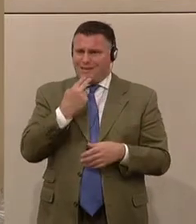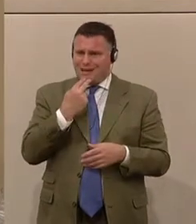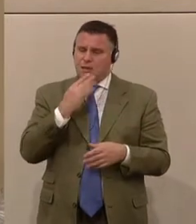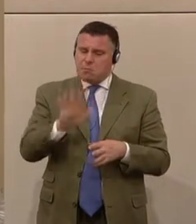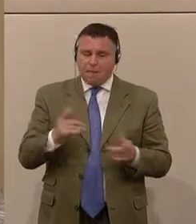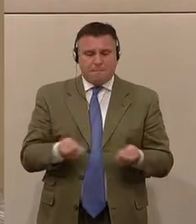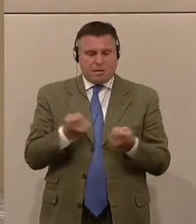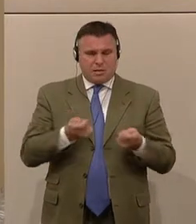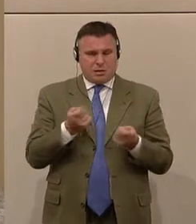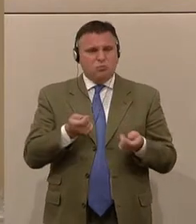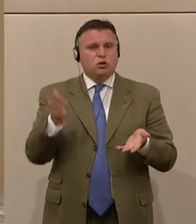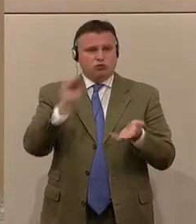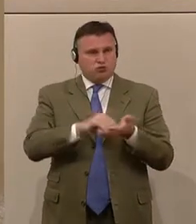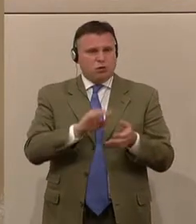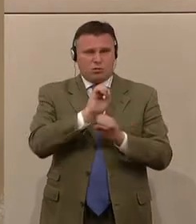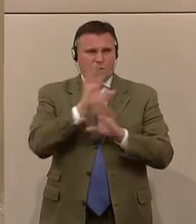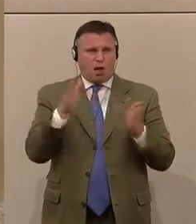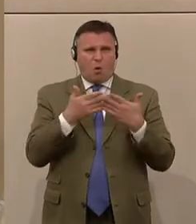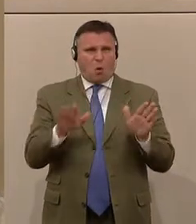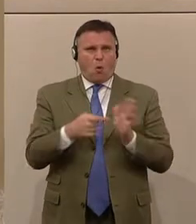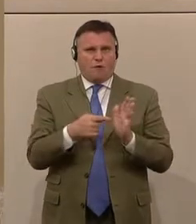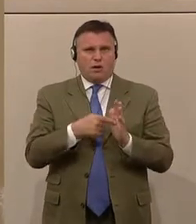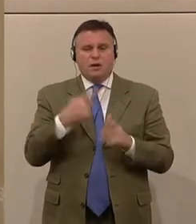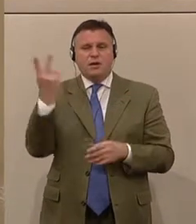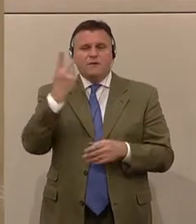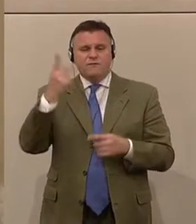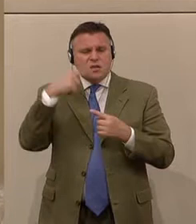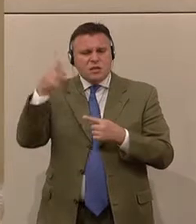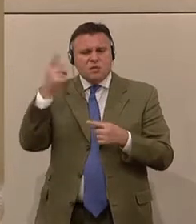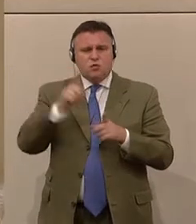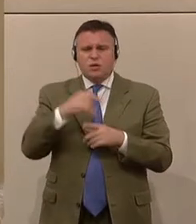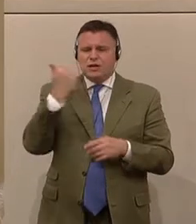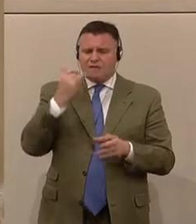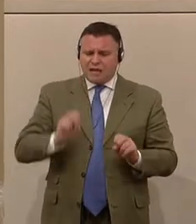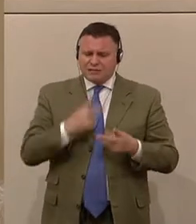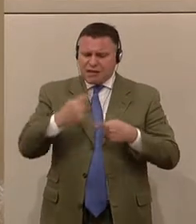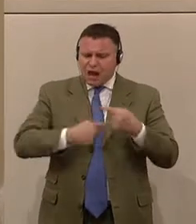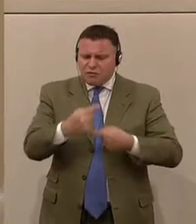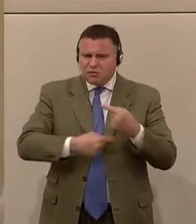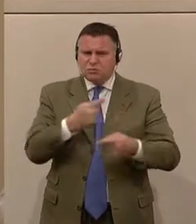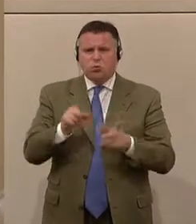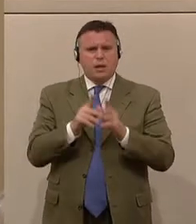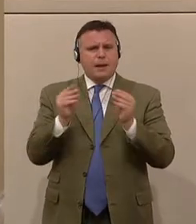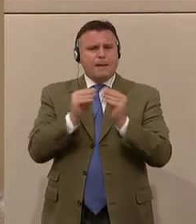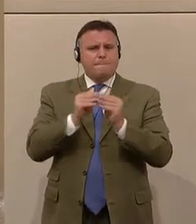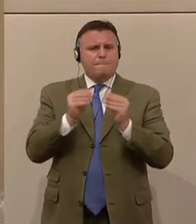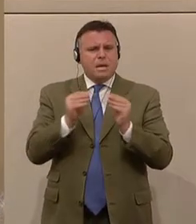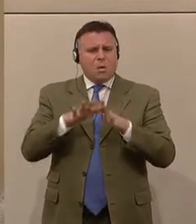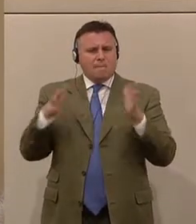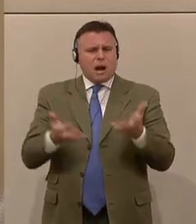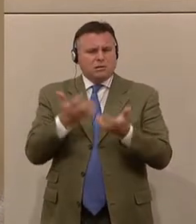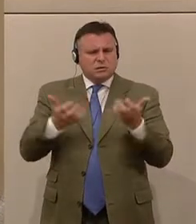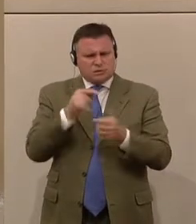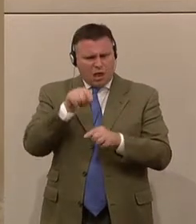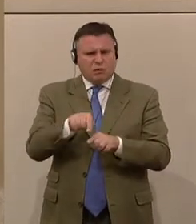Auch da steht klipp und klar herinnen. Bestehende Wind- und Wasserkraftwerke sowie hocheffiziente Biomasseanlagen in Landwirtschaft und